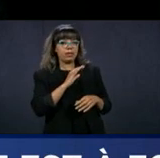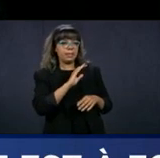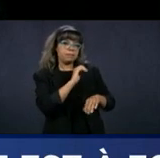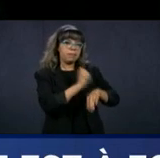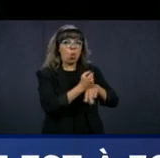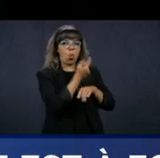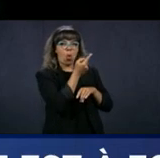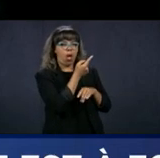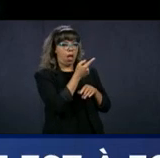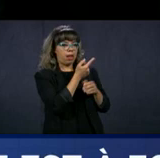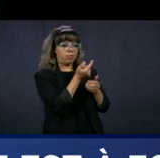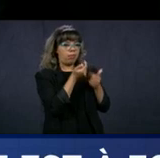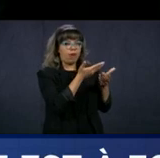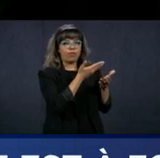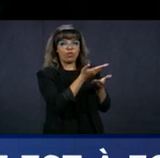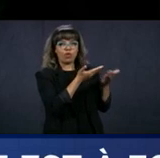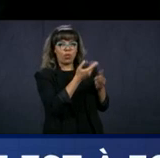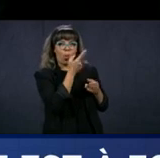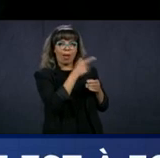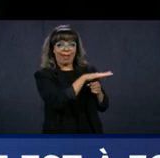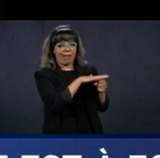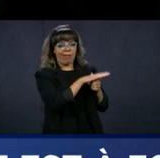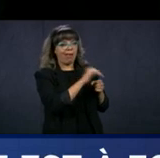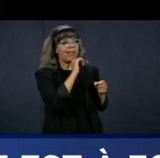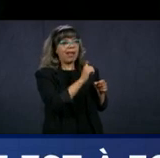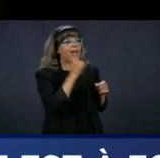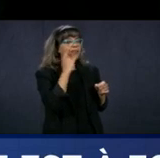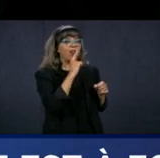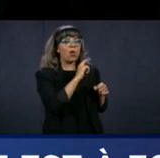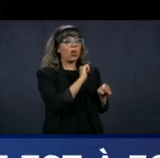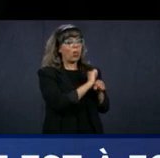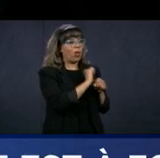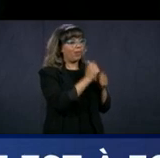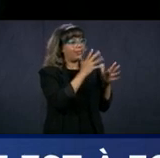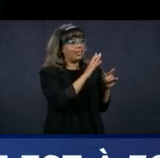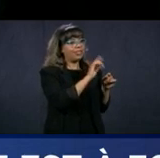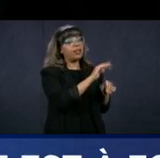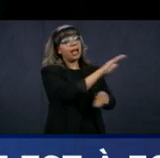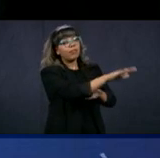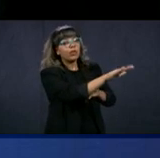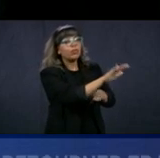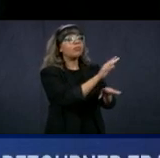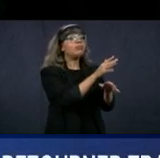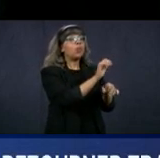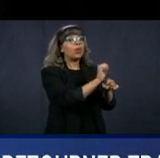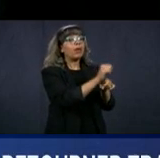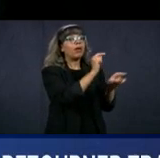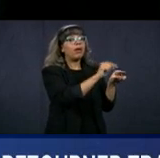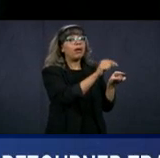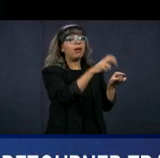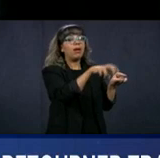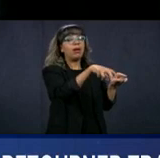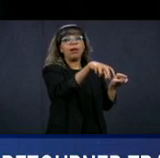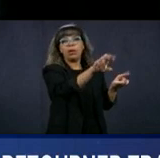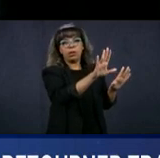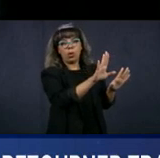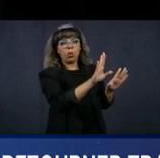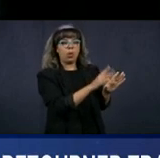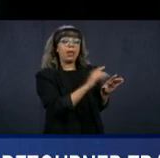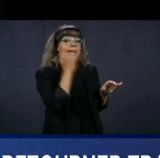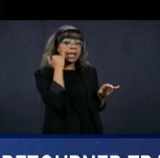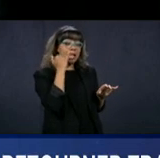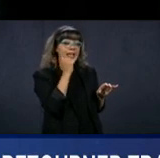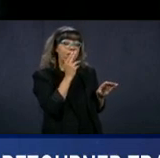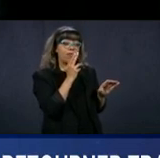même organisation où ils offrent des services. On est en train d'implanter cela partout et on veut que les